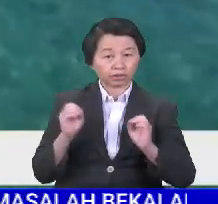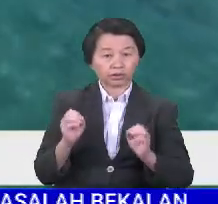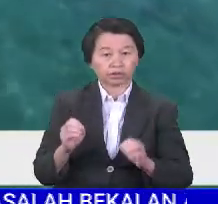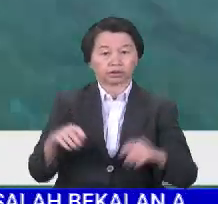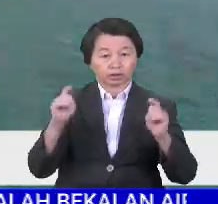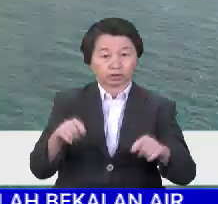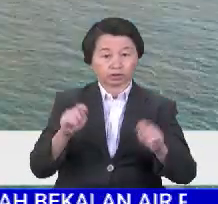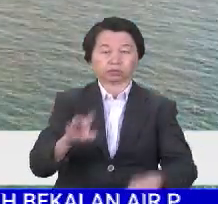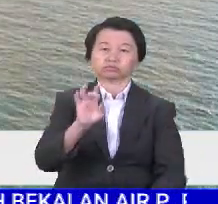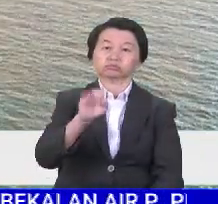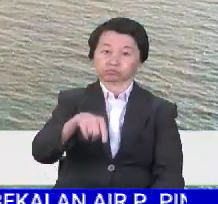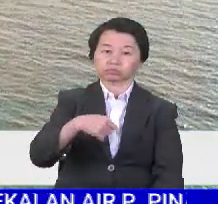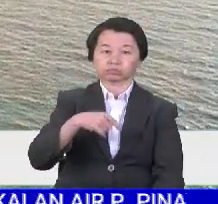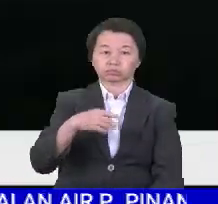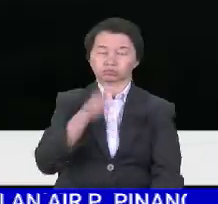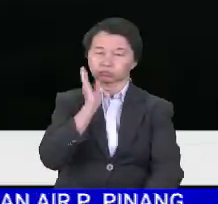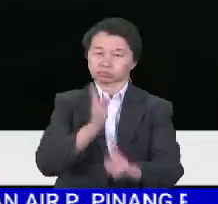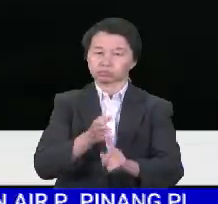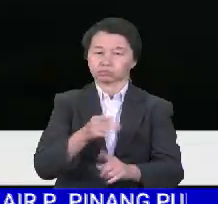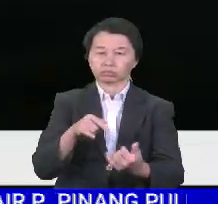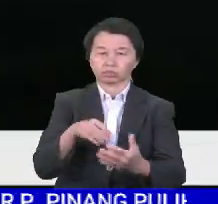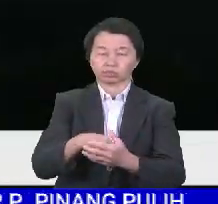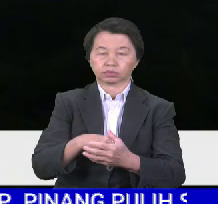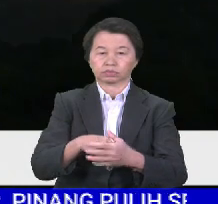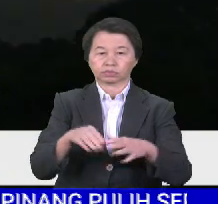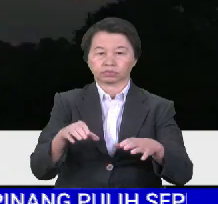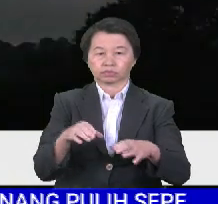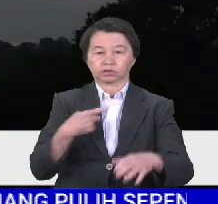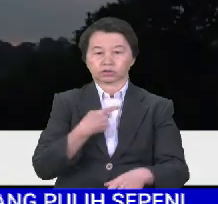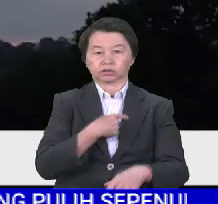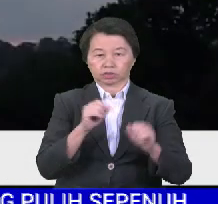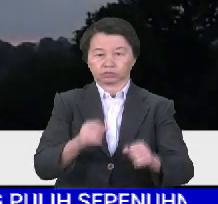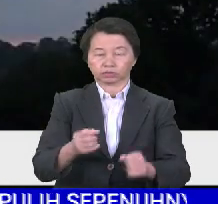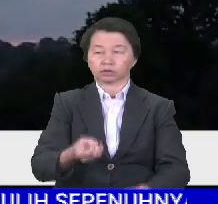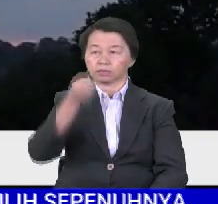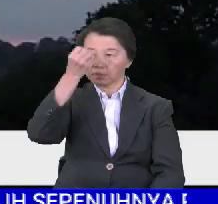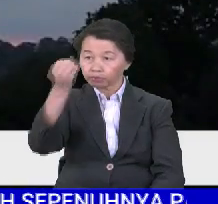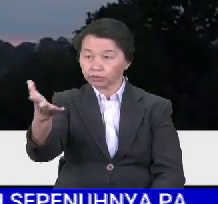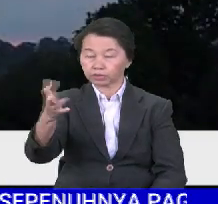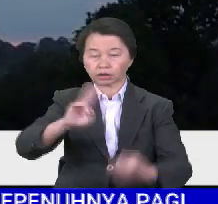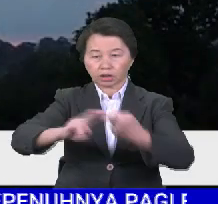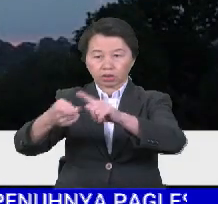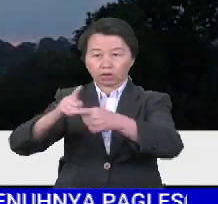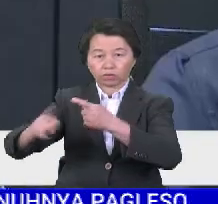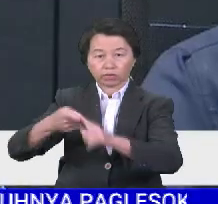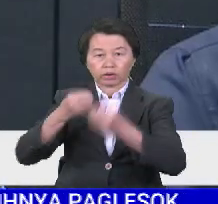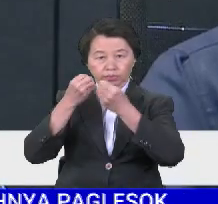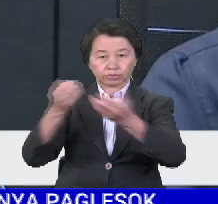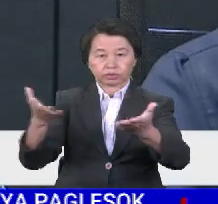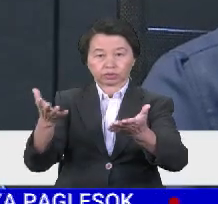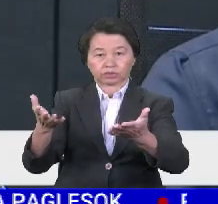this is I think one of the purpose of this engagement, di mana kita boleh memberitahu rakan-rakan kita